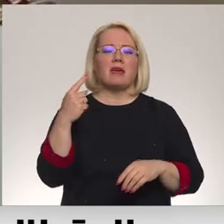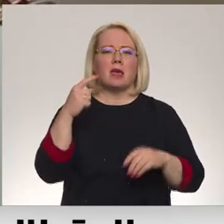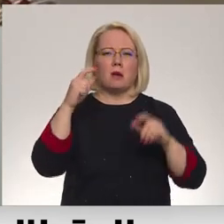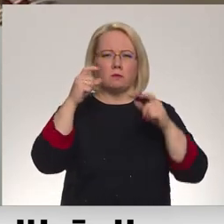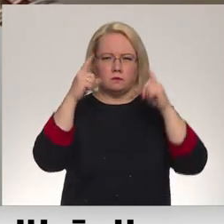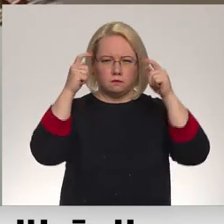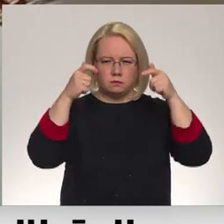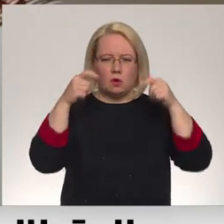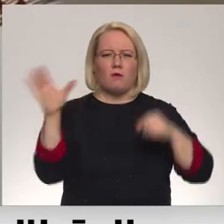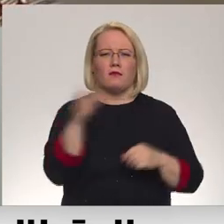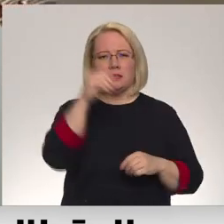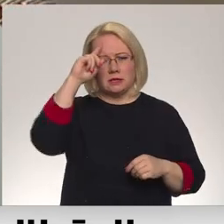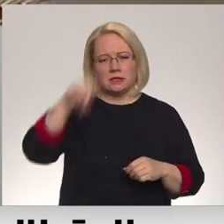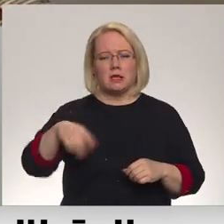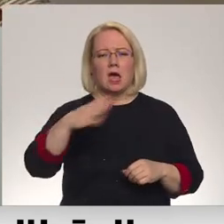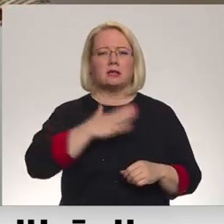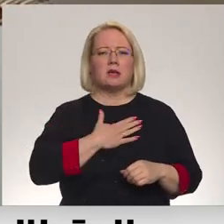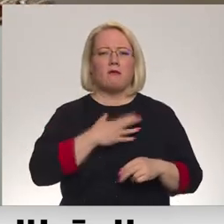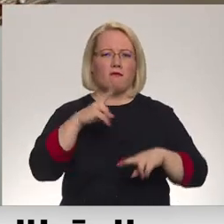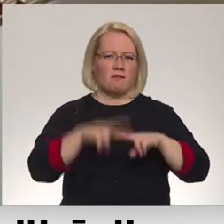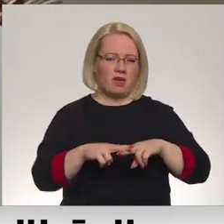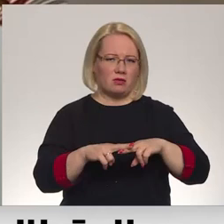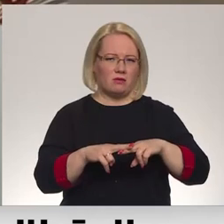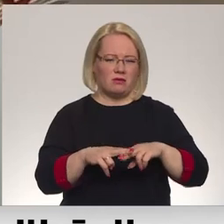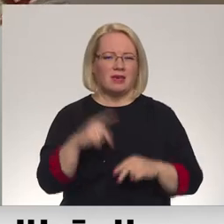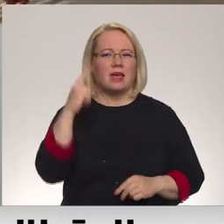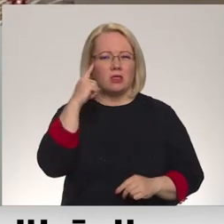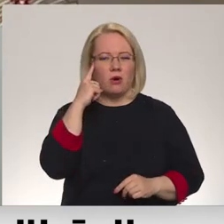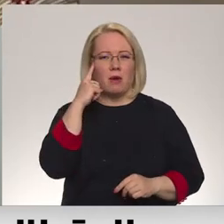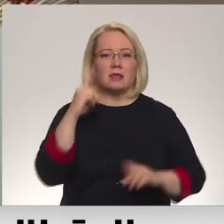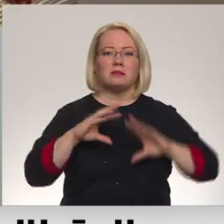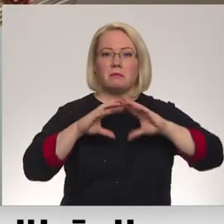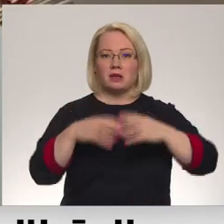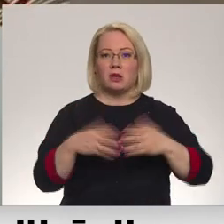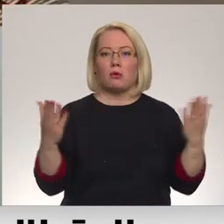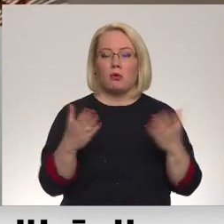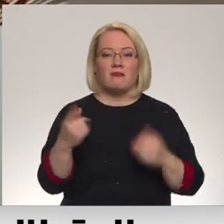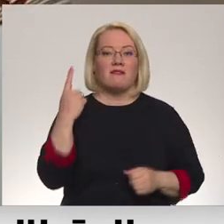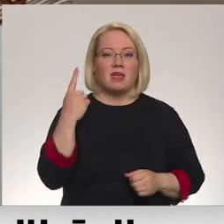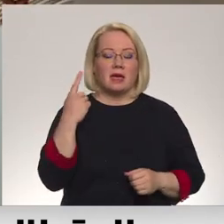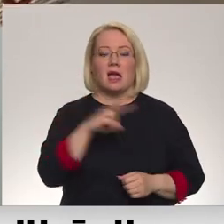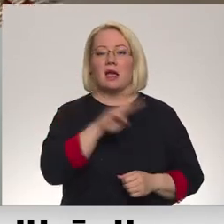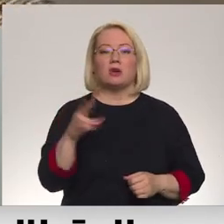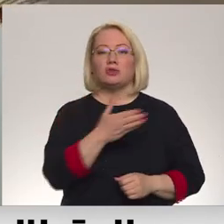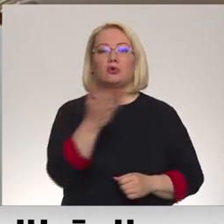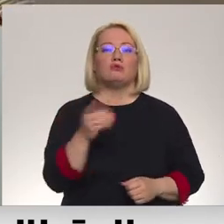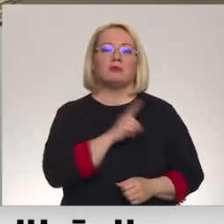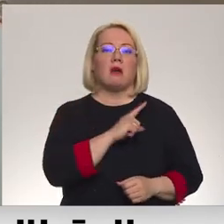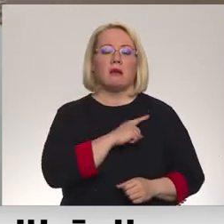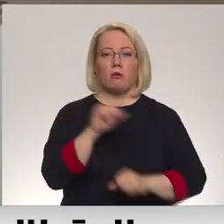un viss tūlīt zinās savu vietu. Iedomājieties pasauli, kur vienīgais, kas jūs sargā un